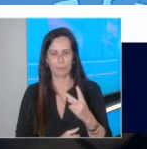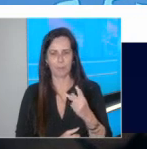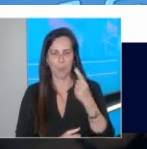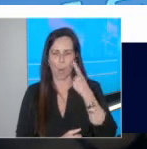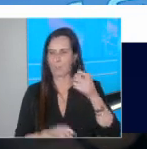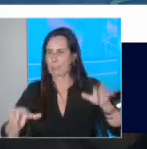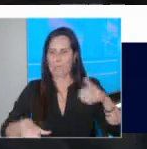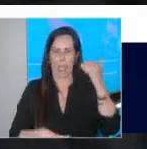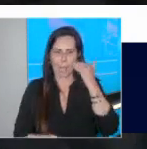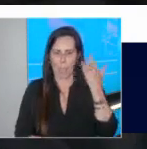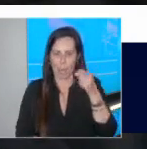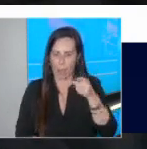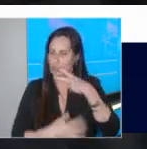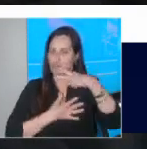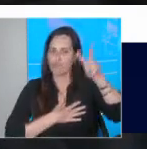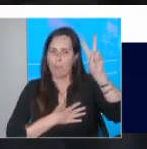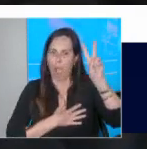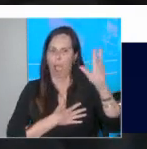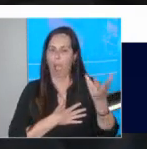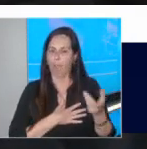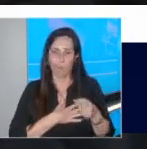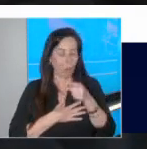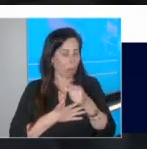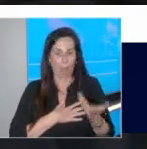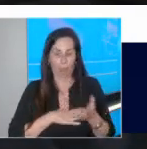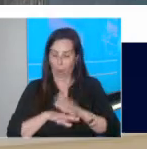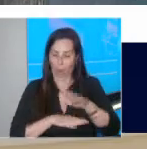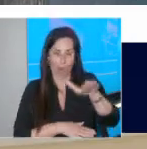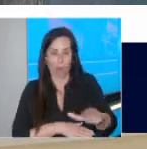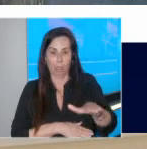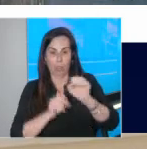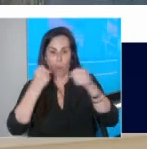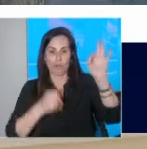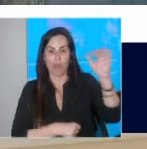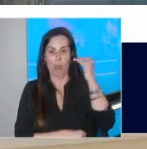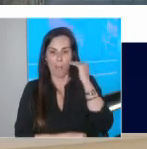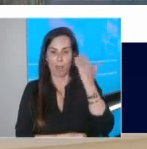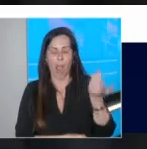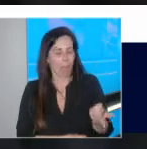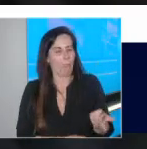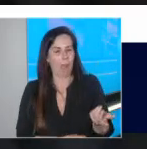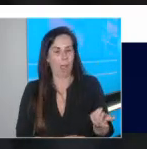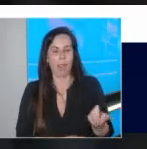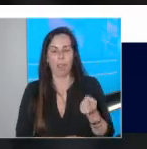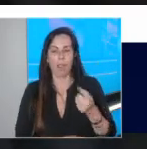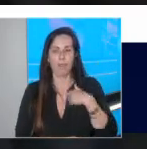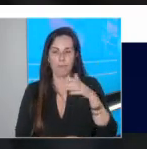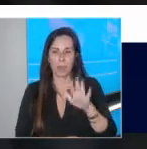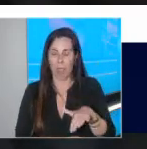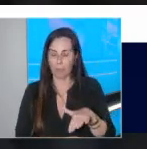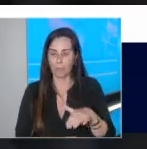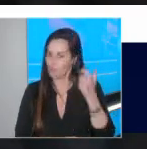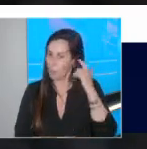ביידן, הנשיא ביידן נשבע לנשיאות, כשהוא עם יד על התנך, ואנחנו גם